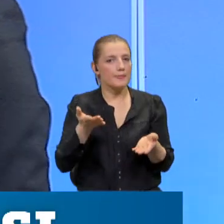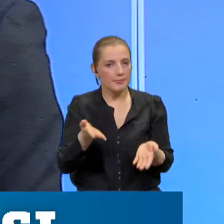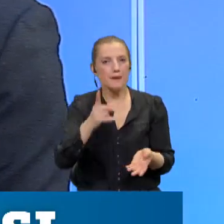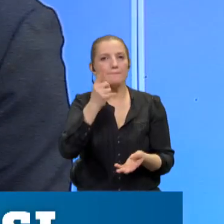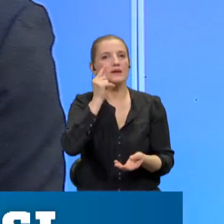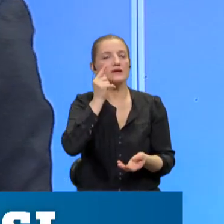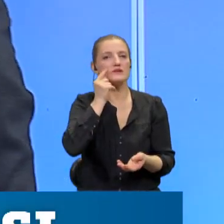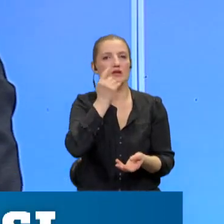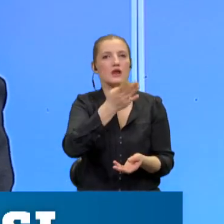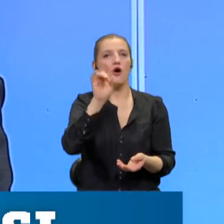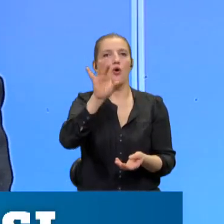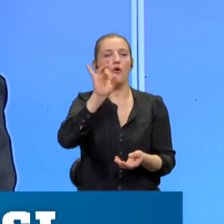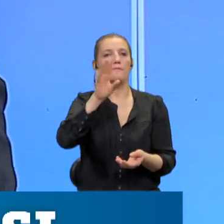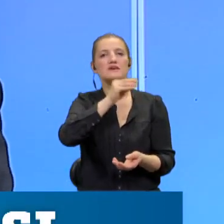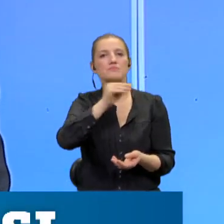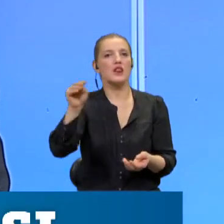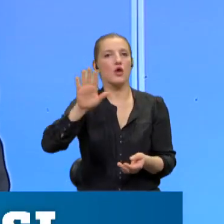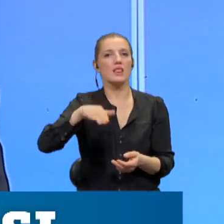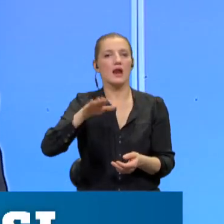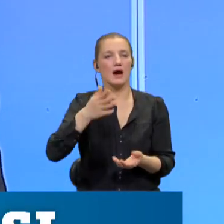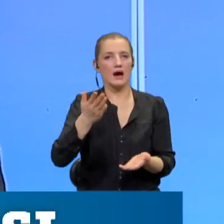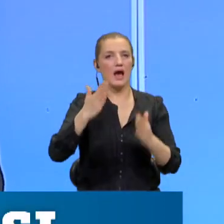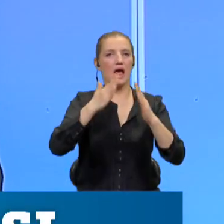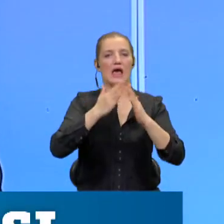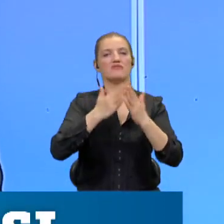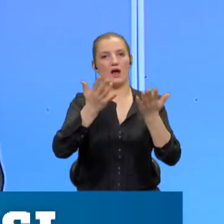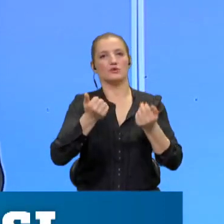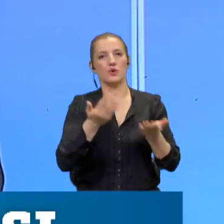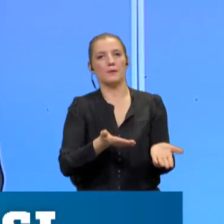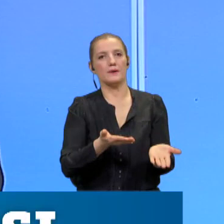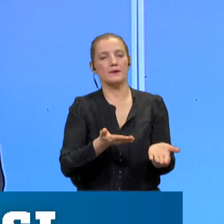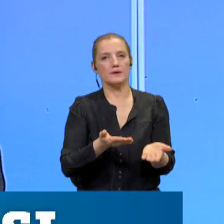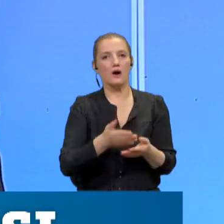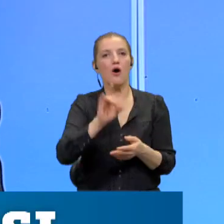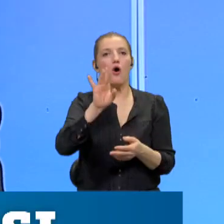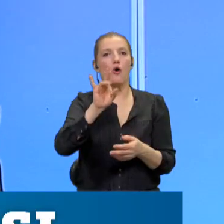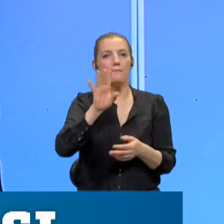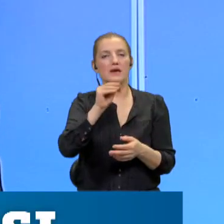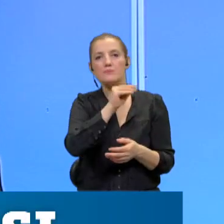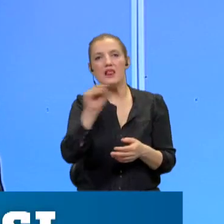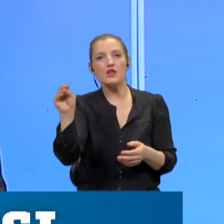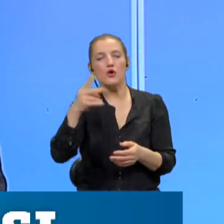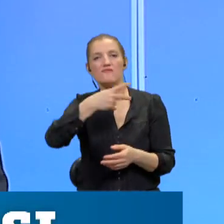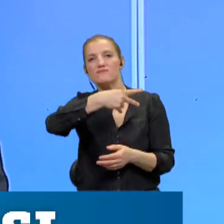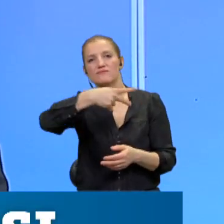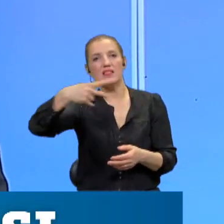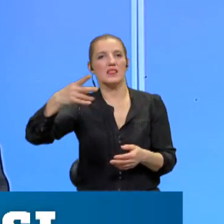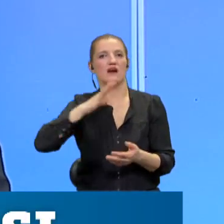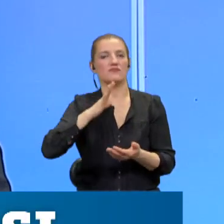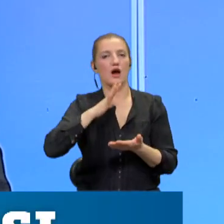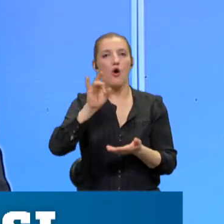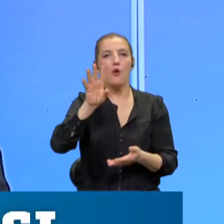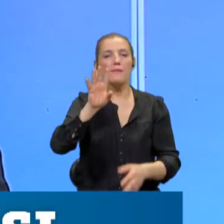birileri İstanbul'da 15 milyon liraya ev alabiliyor Ben 15 milyon liralık villalar var